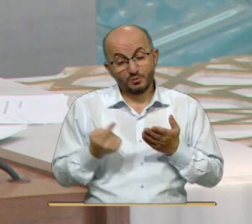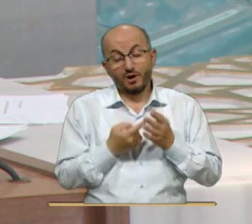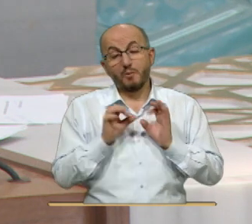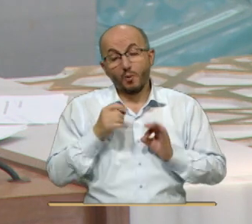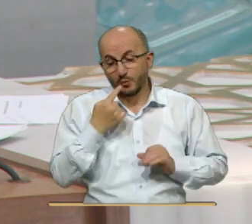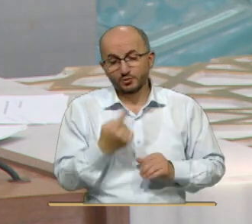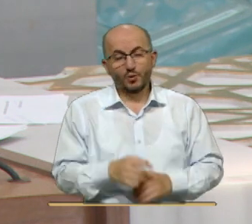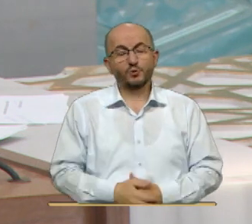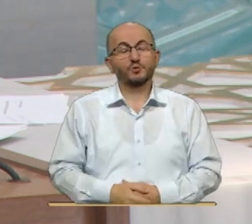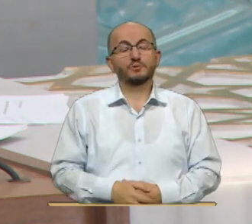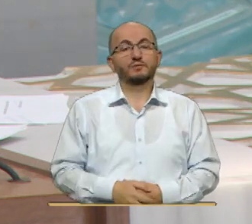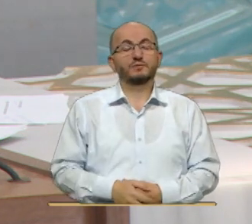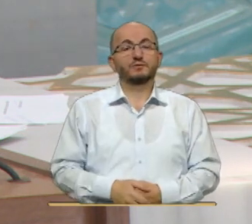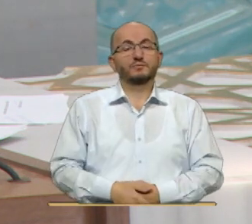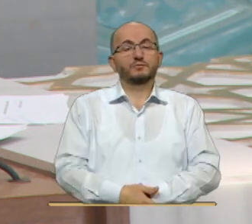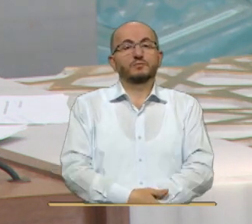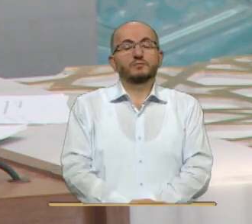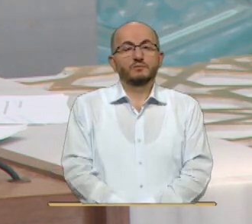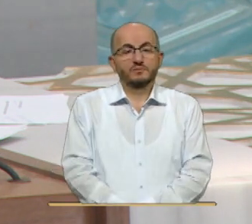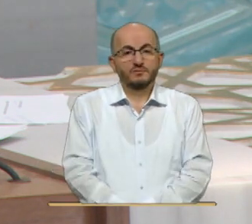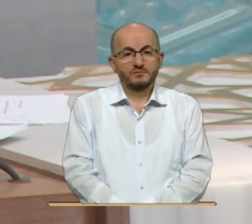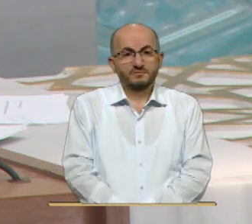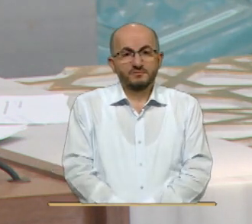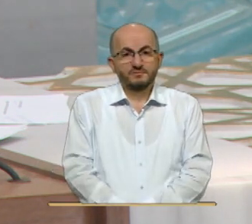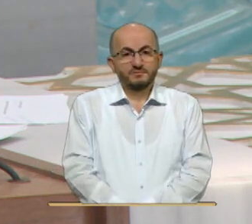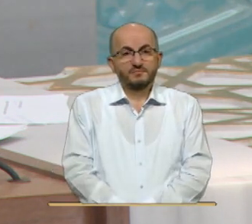söylüyor. اَوَمَنْ كَانَ مَيْتًا